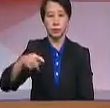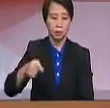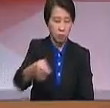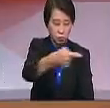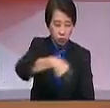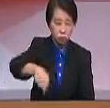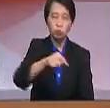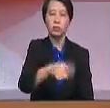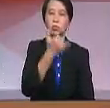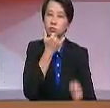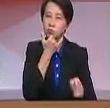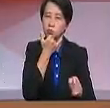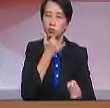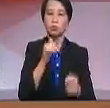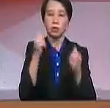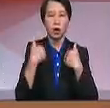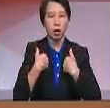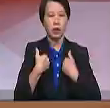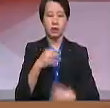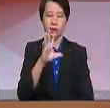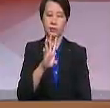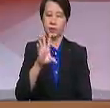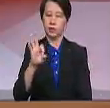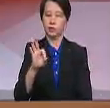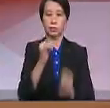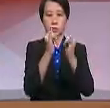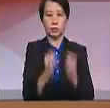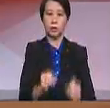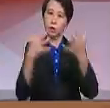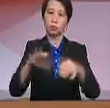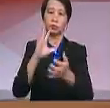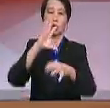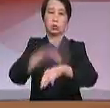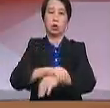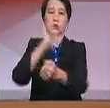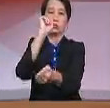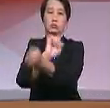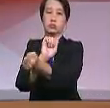itu seramai 49 individu telah direman.